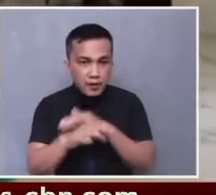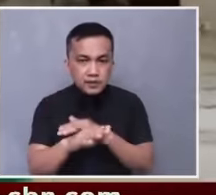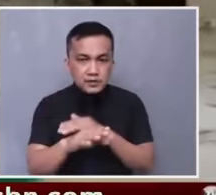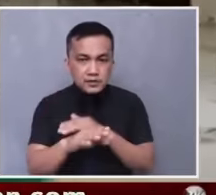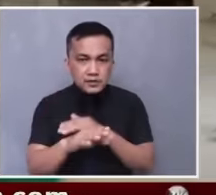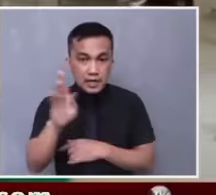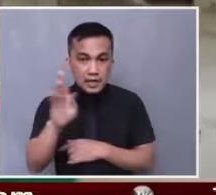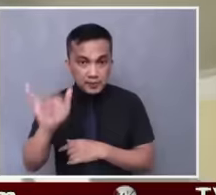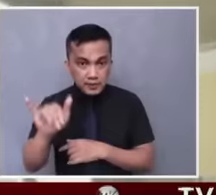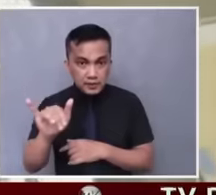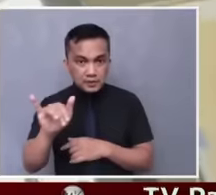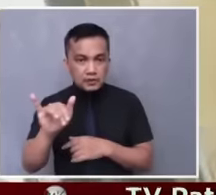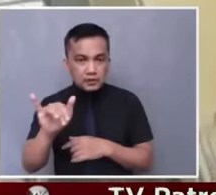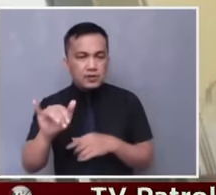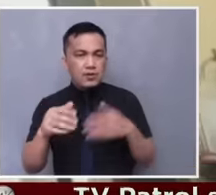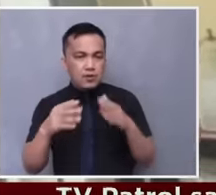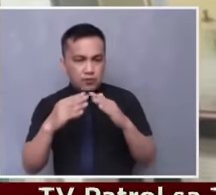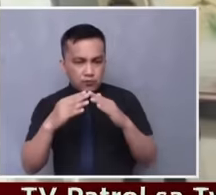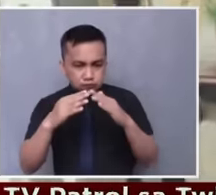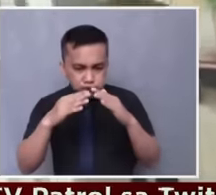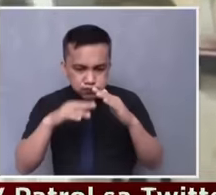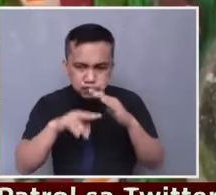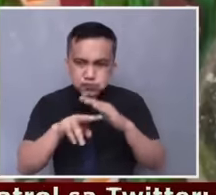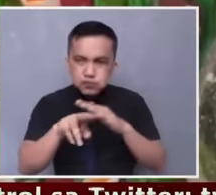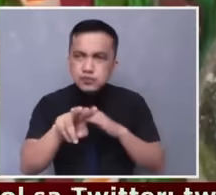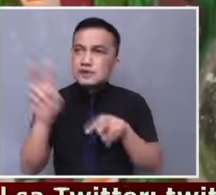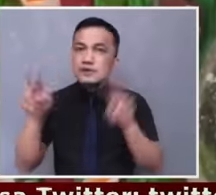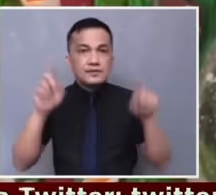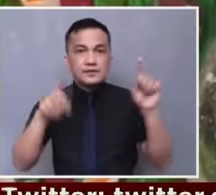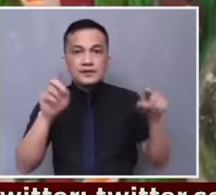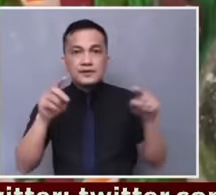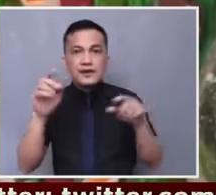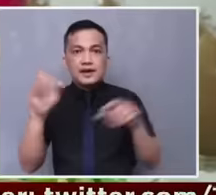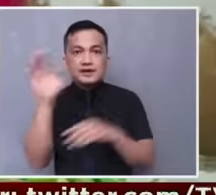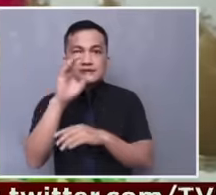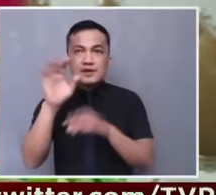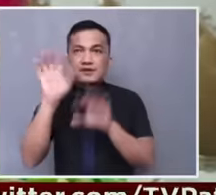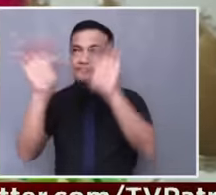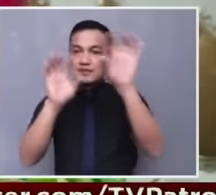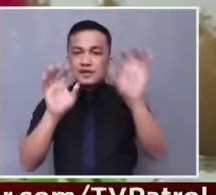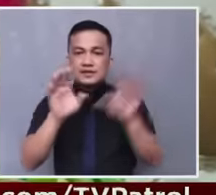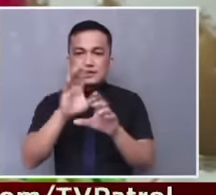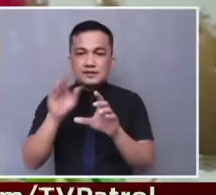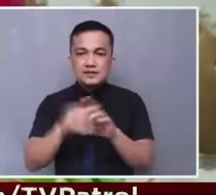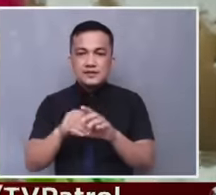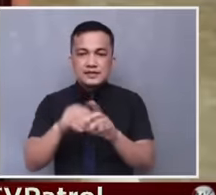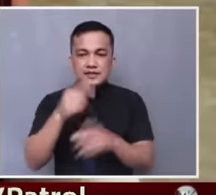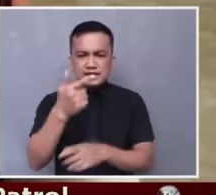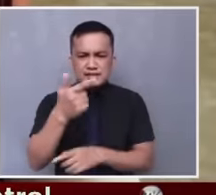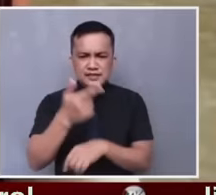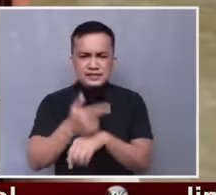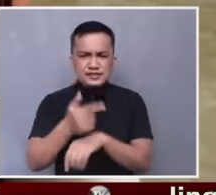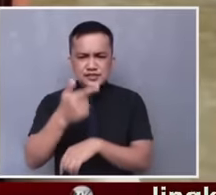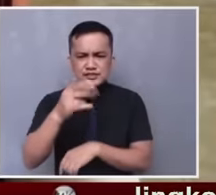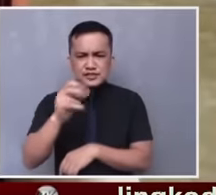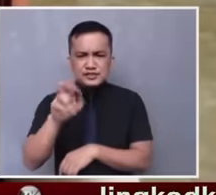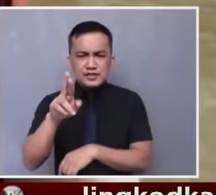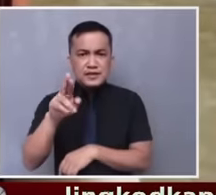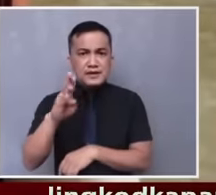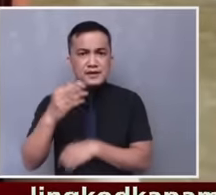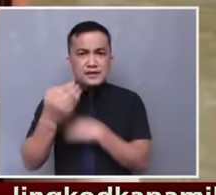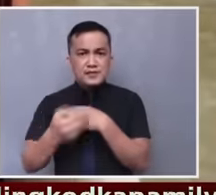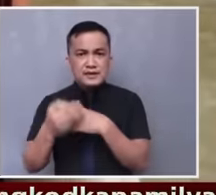clubhouse, bubungad na ang iba-ibang Christmas displays kabilang ang Gingerbread Village. You know the pandemic, no?